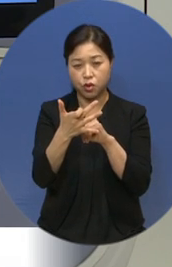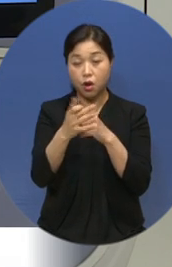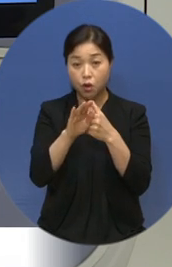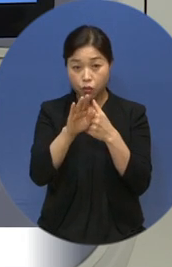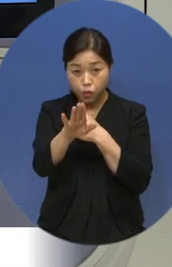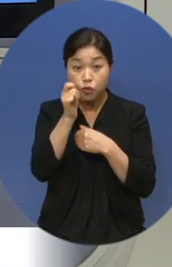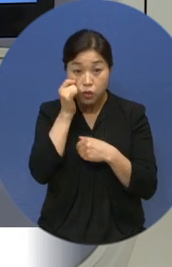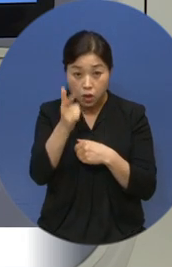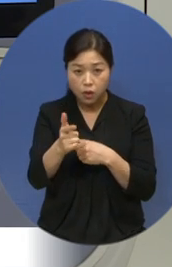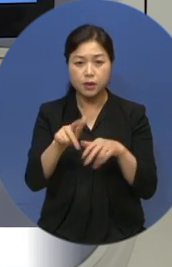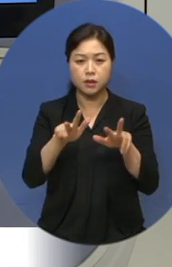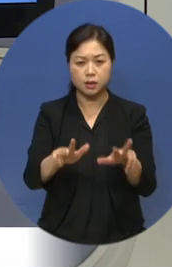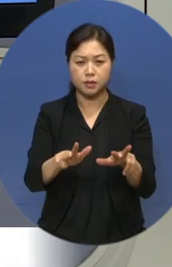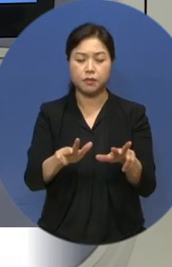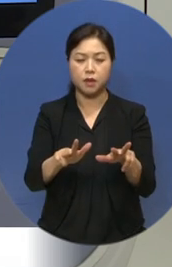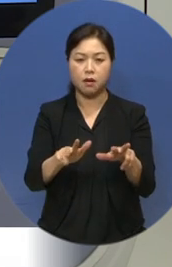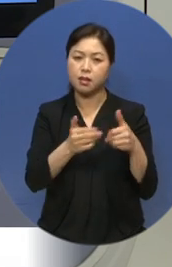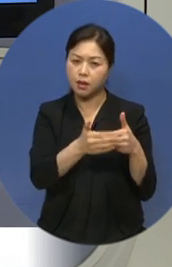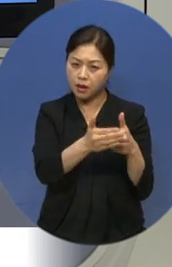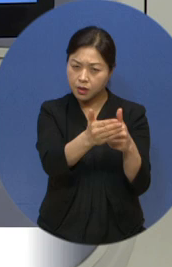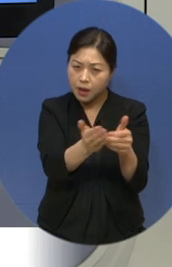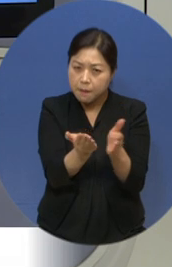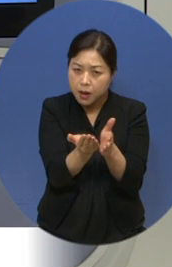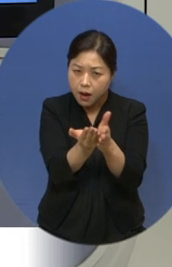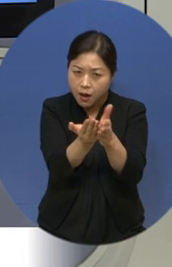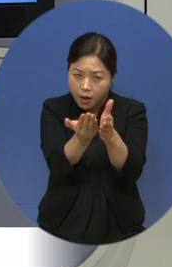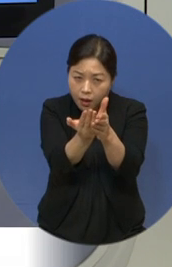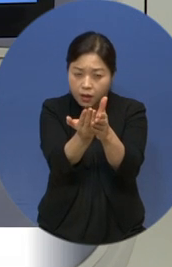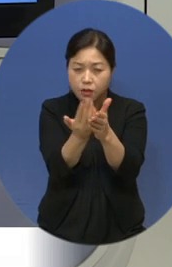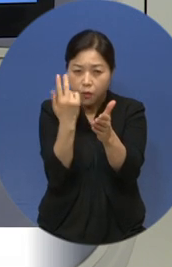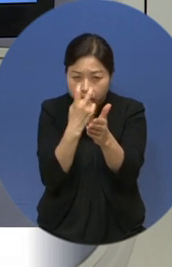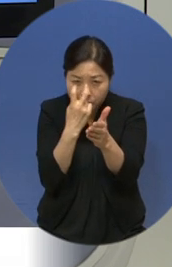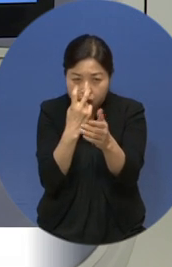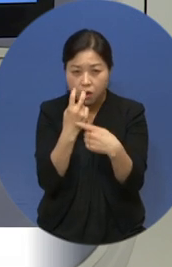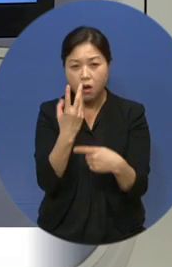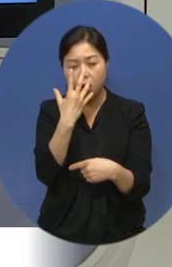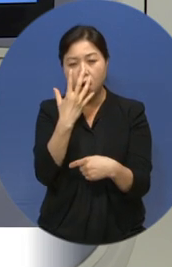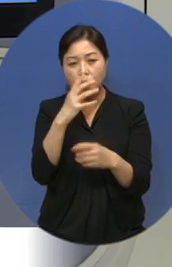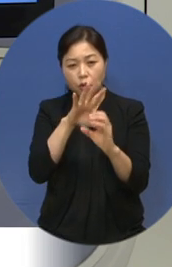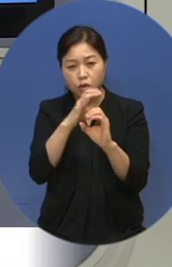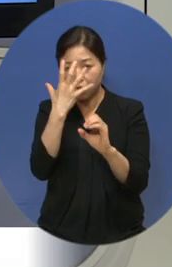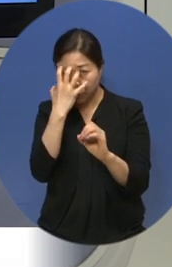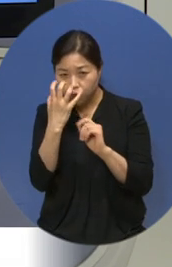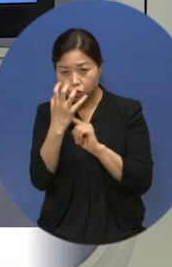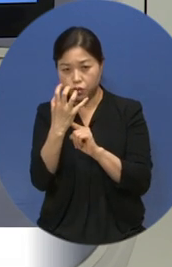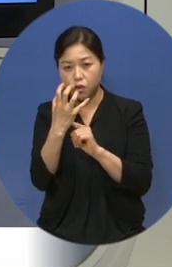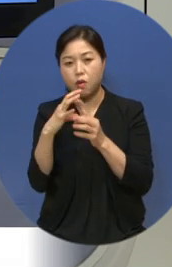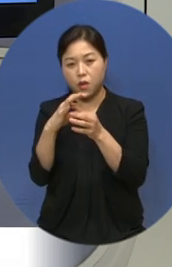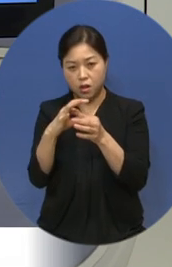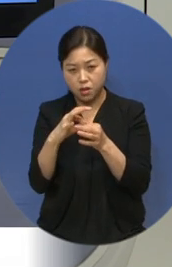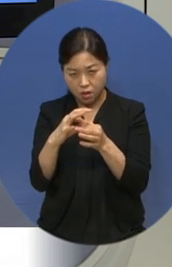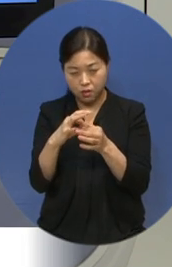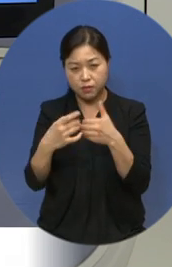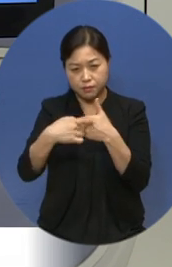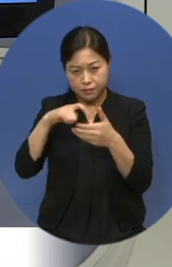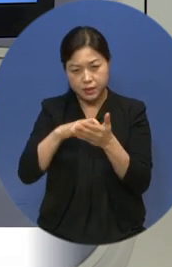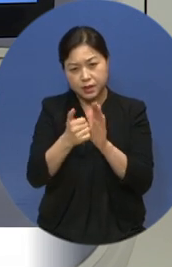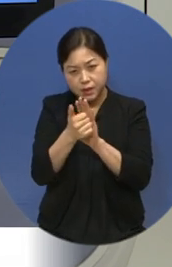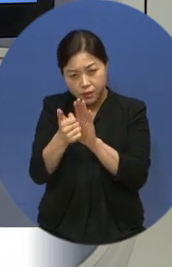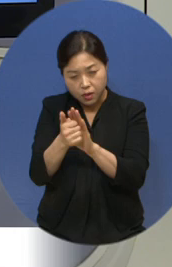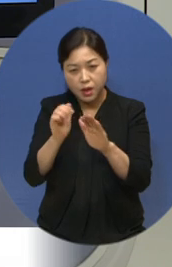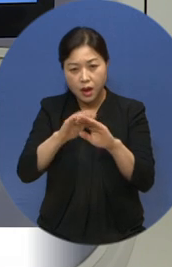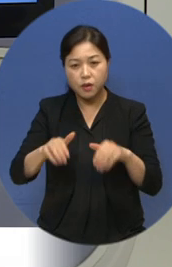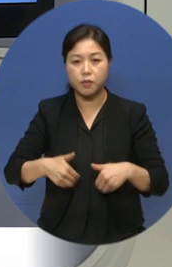지금 단계별로 종합적인 접근을 통해 그러나 우울에 대한 심리 지원대책을 마련할 필요성이 커지고